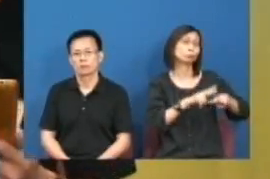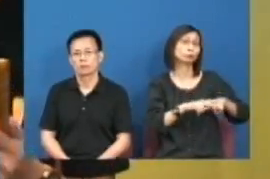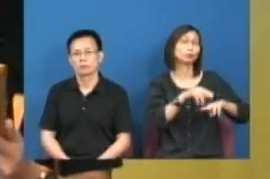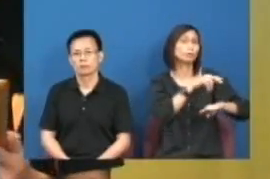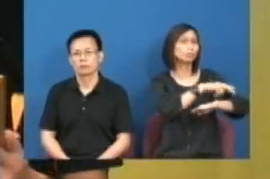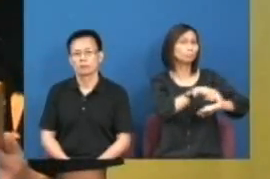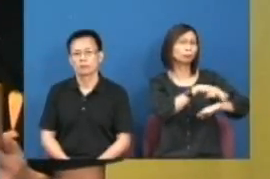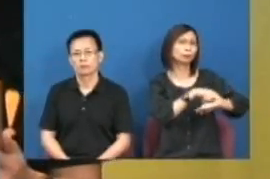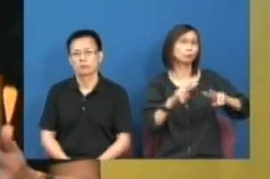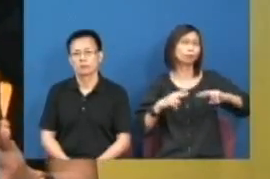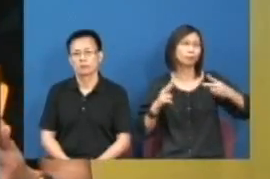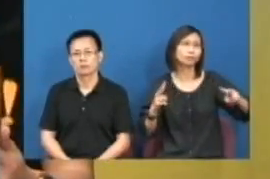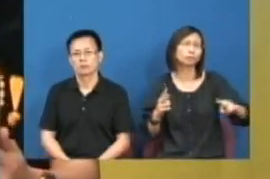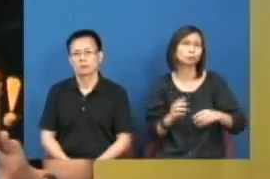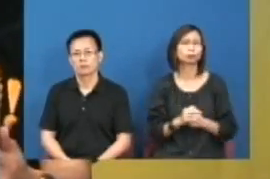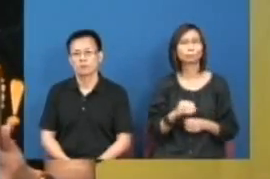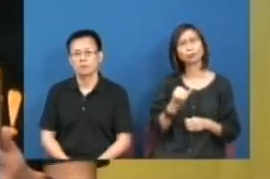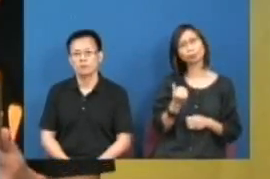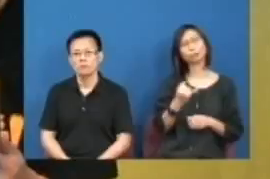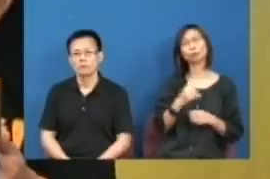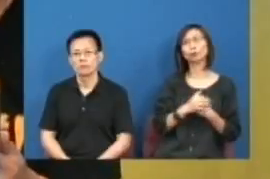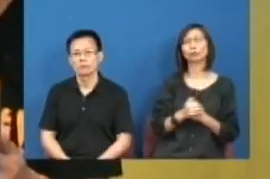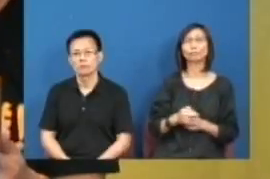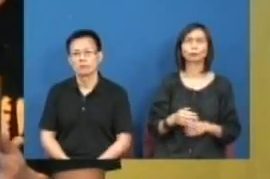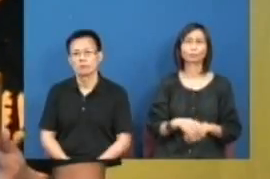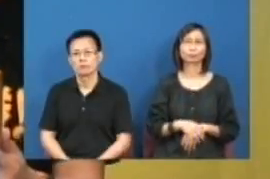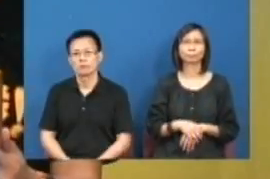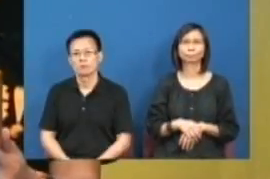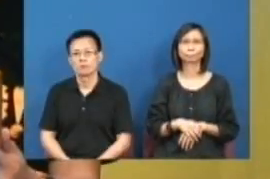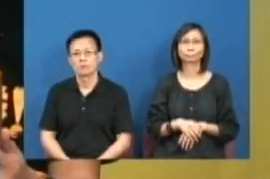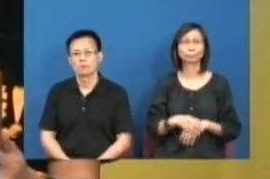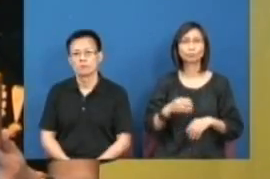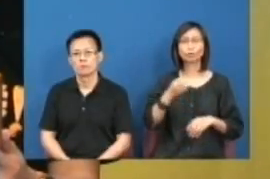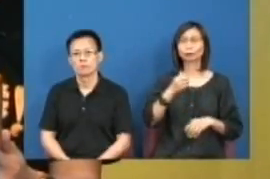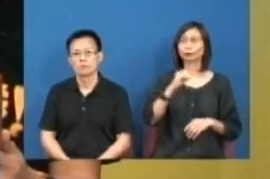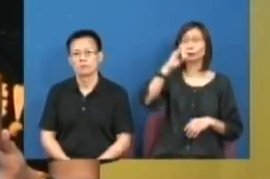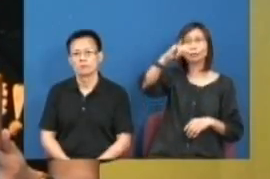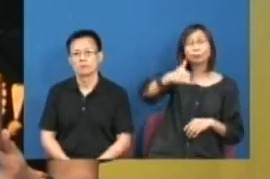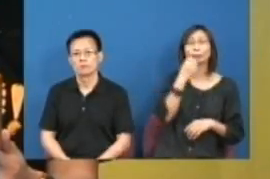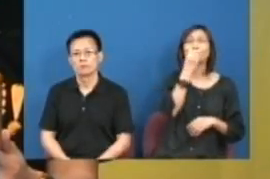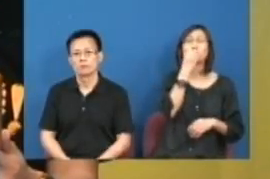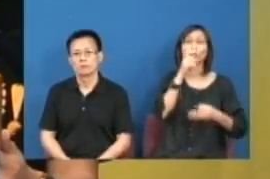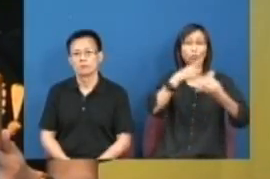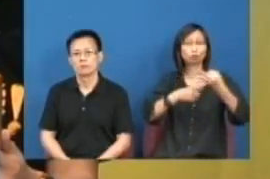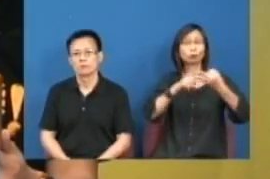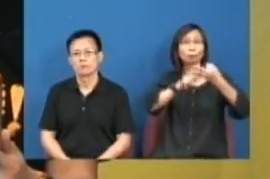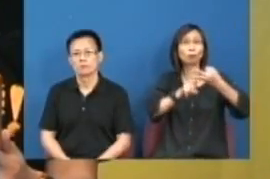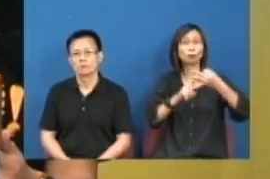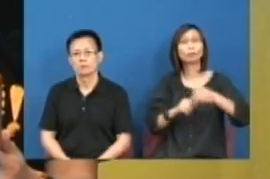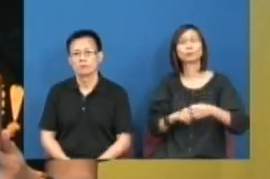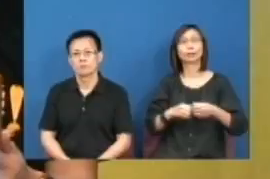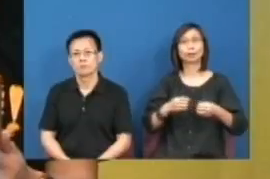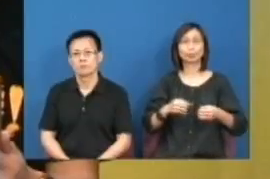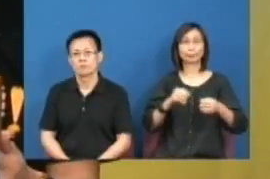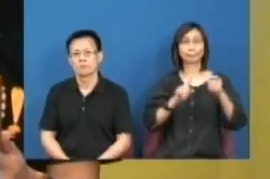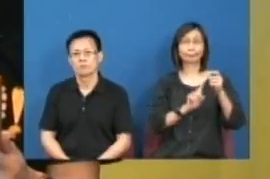背後究竟有冇所謂意義啦？咁啊，佢就咁講嘅。好啦。正在香港進行訪問的黃光亞13號出席香港社會